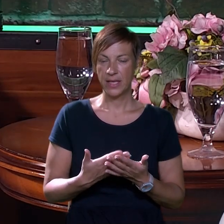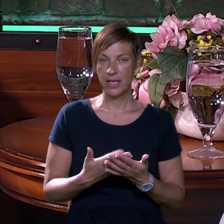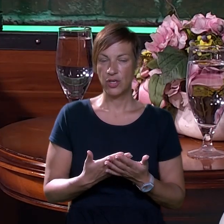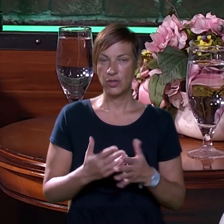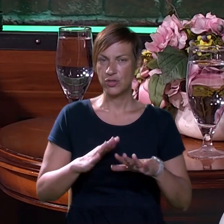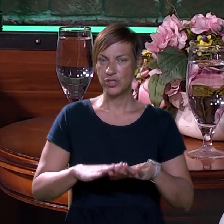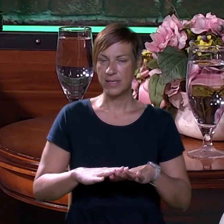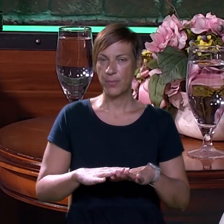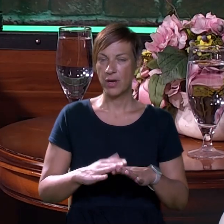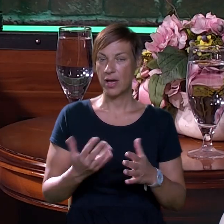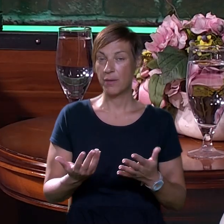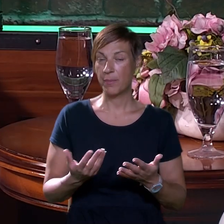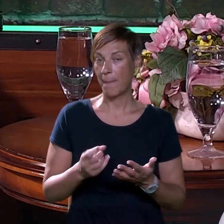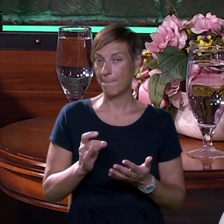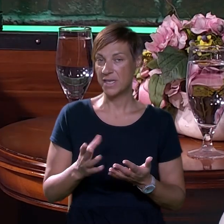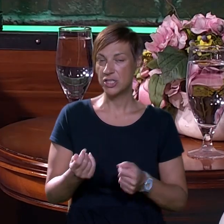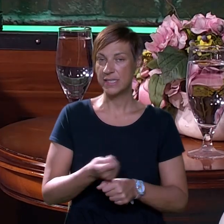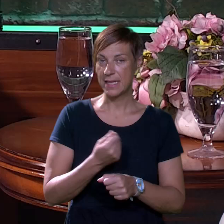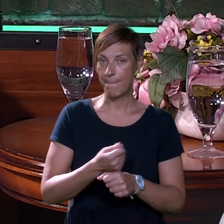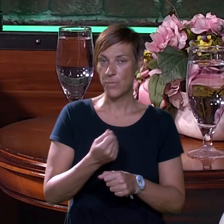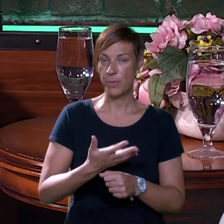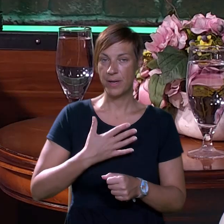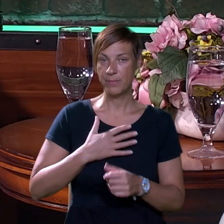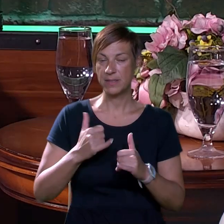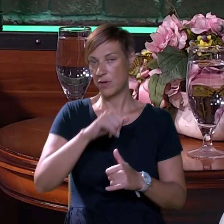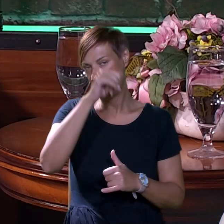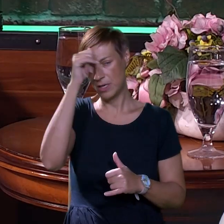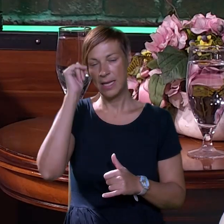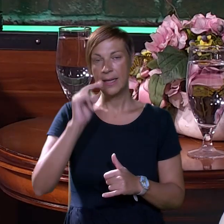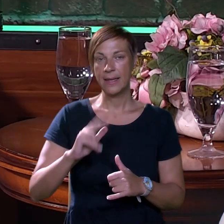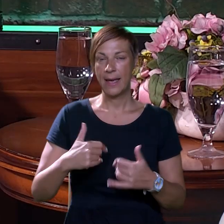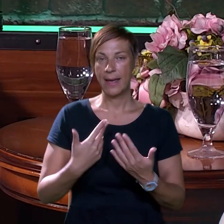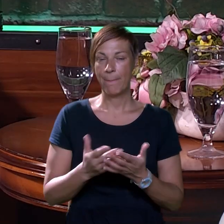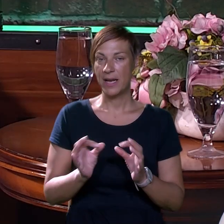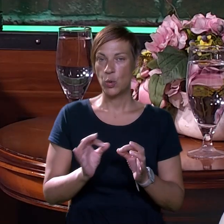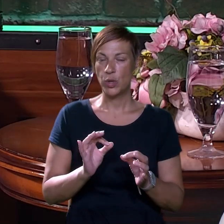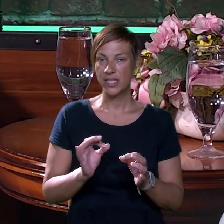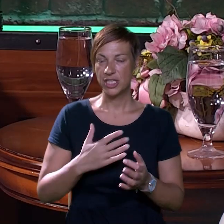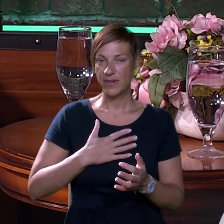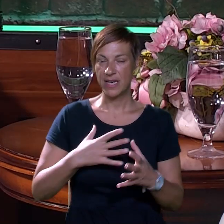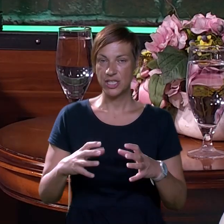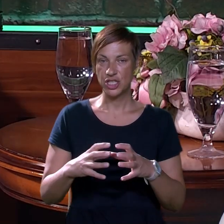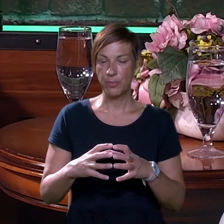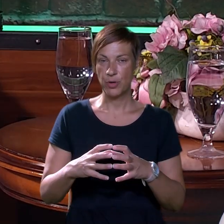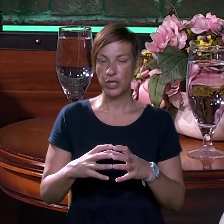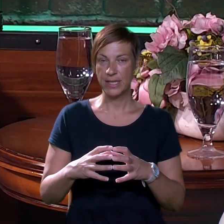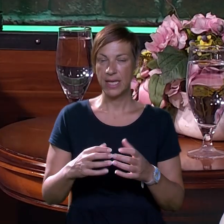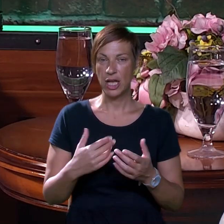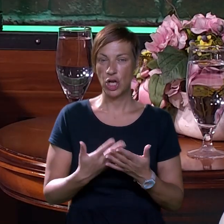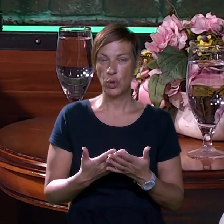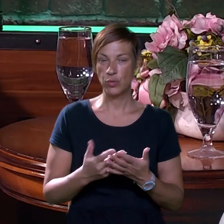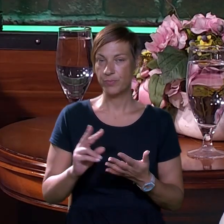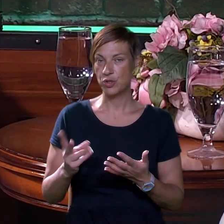što se pohaba se brzo nekako popravlja. Evo, mi smo ovog ljeta imali, baš uređivali na naš odjel, je u koroni